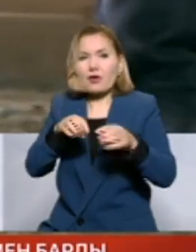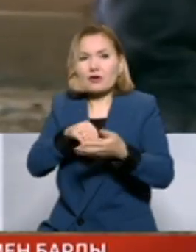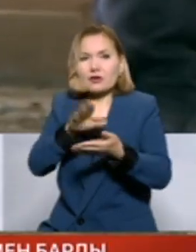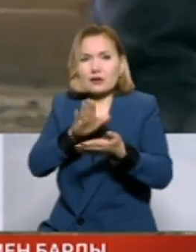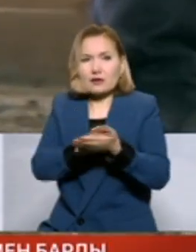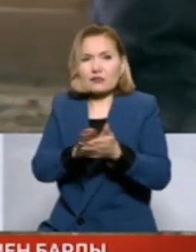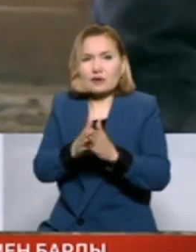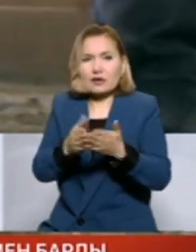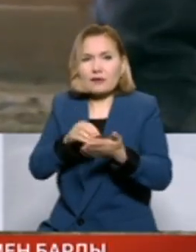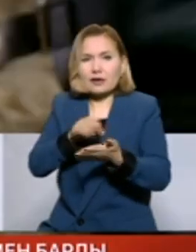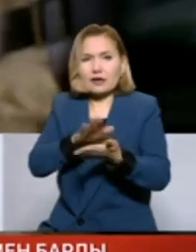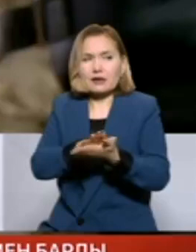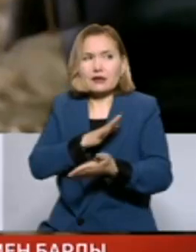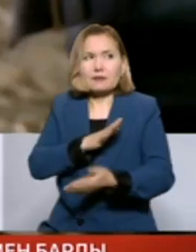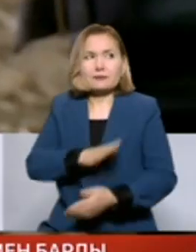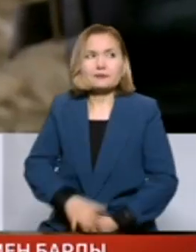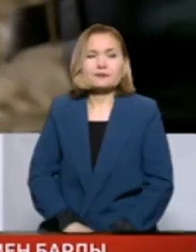енеді.